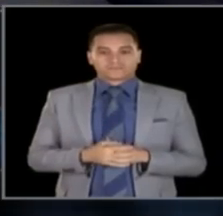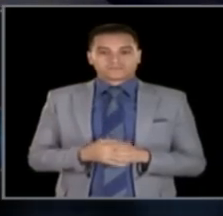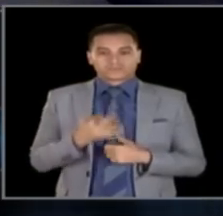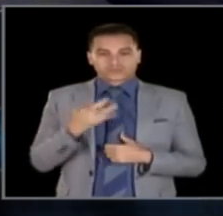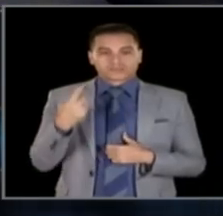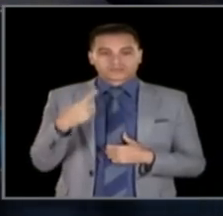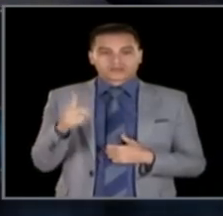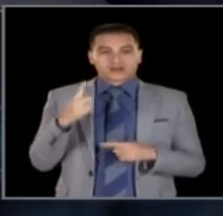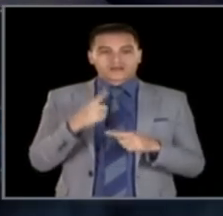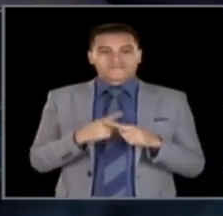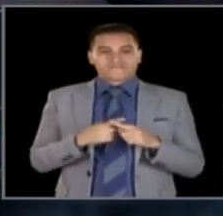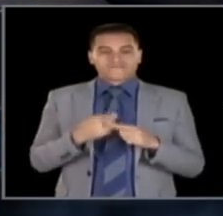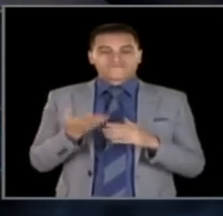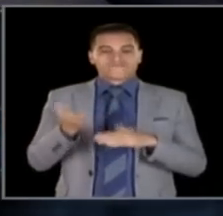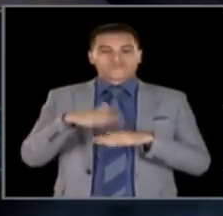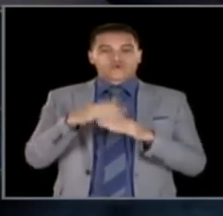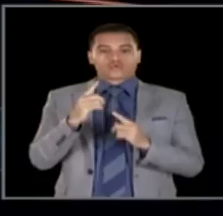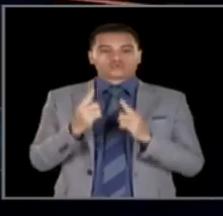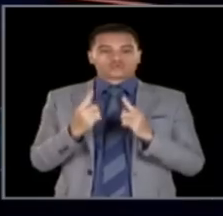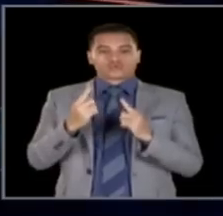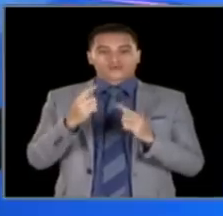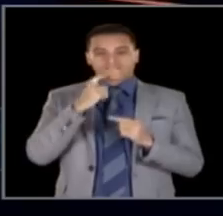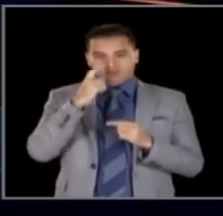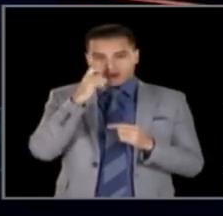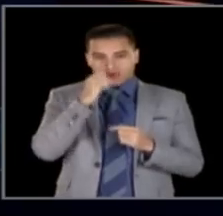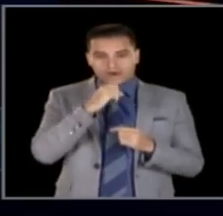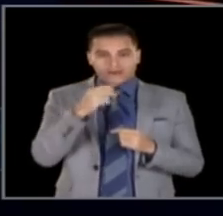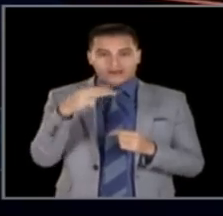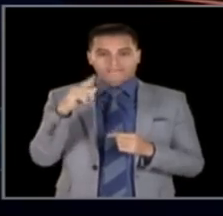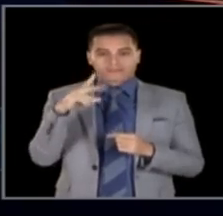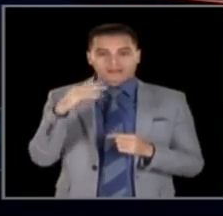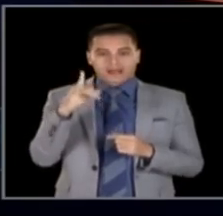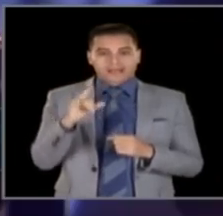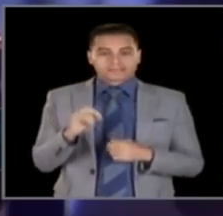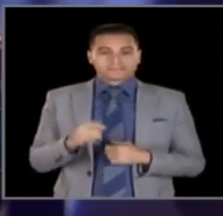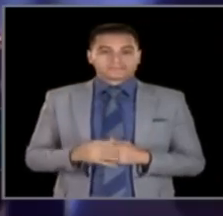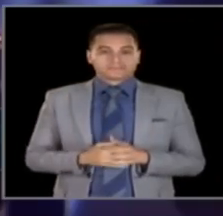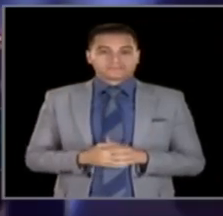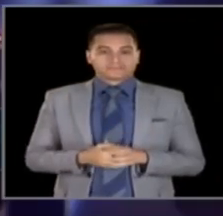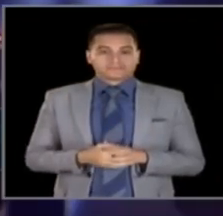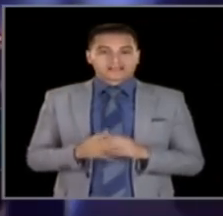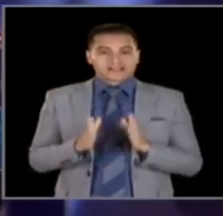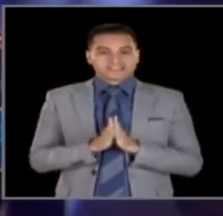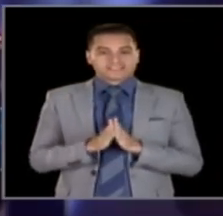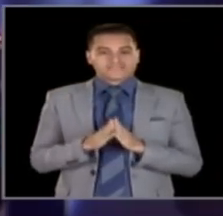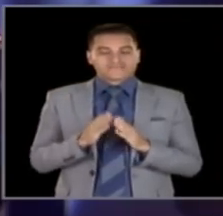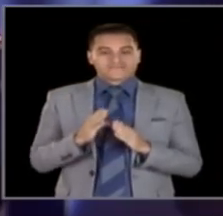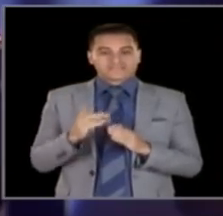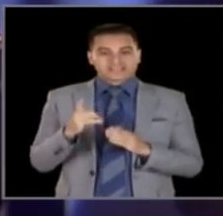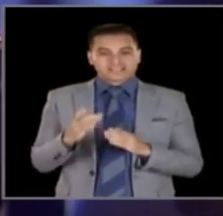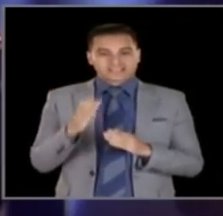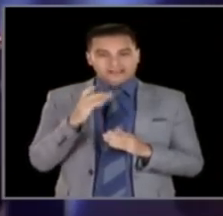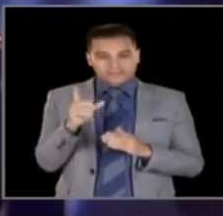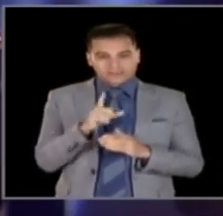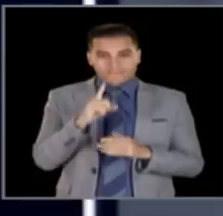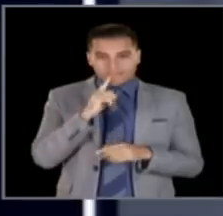300. صح. فوق الشوك هي أغنية الفنان مصري راحل، فمن هو؟ عبد الحليم. للأسف الشديد عبد